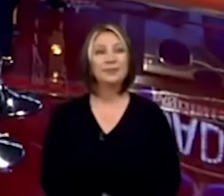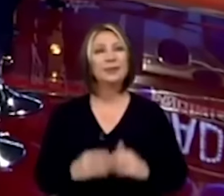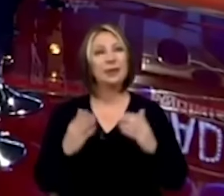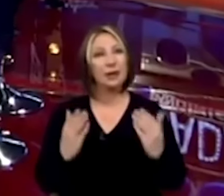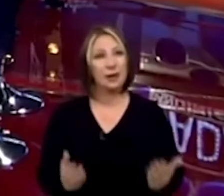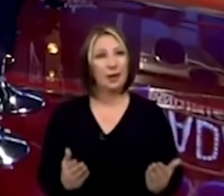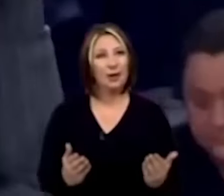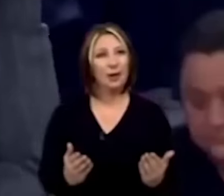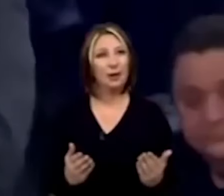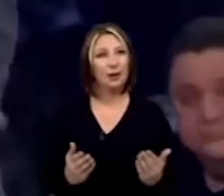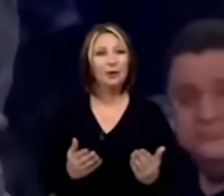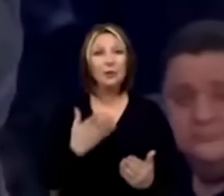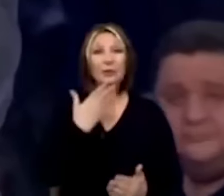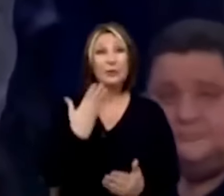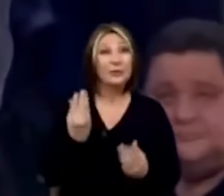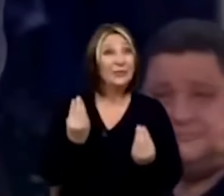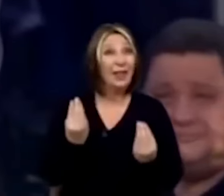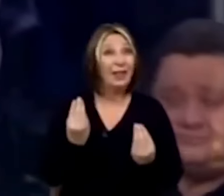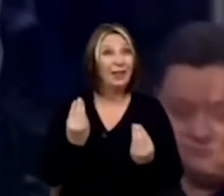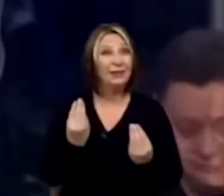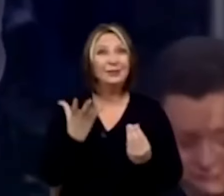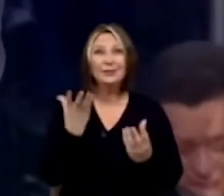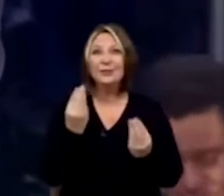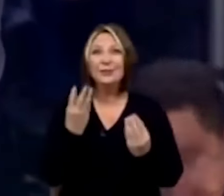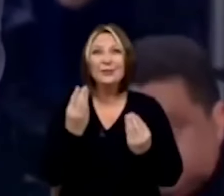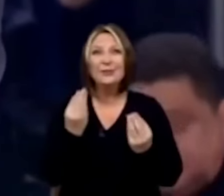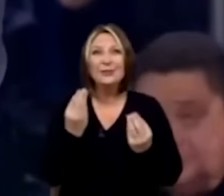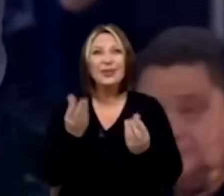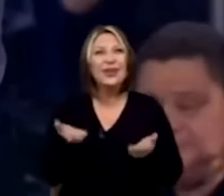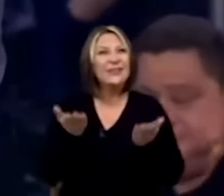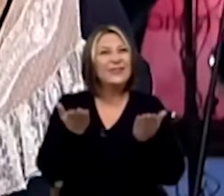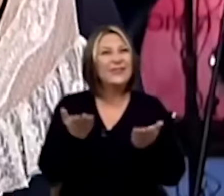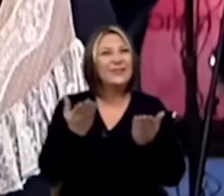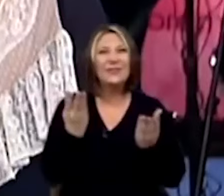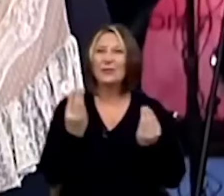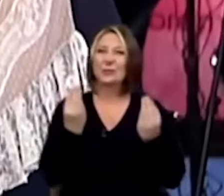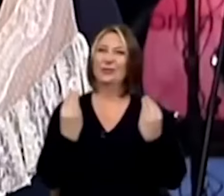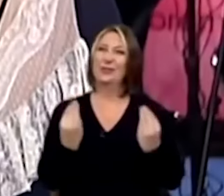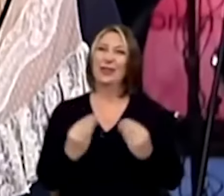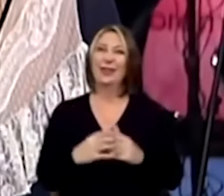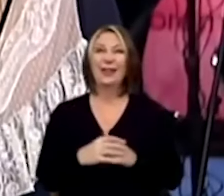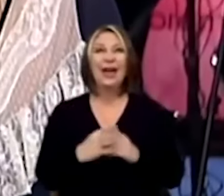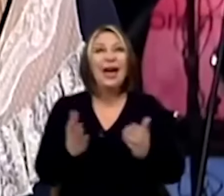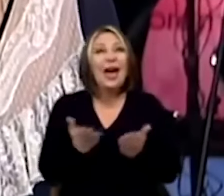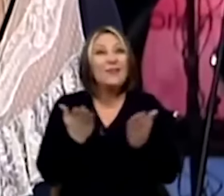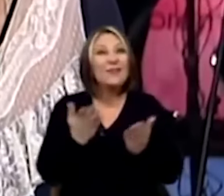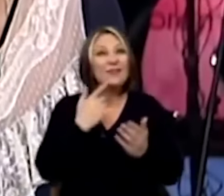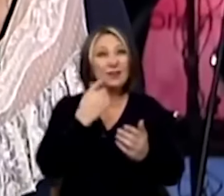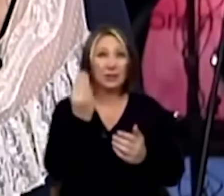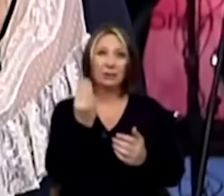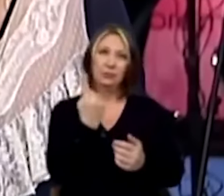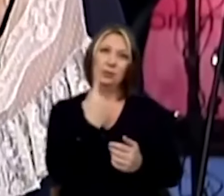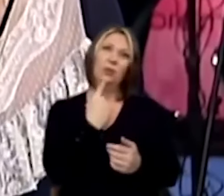Ya güzel. Çok hafif ve çok güzel. Hafif derken iyi bir